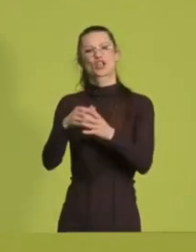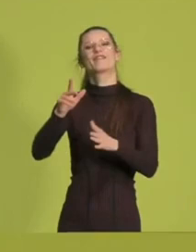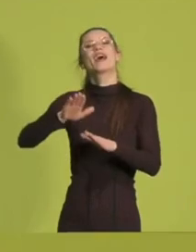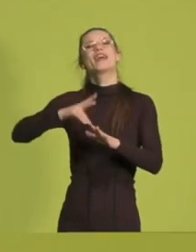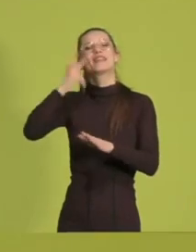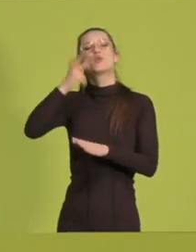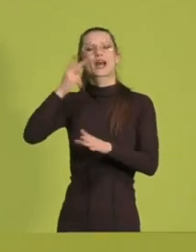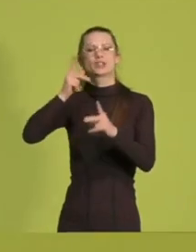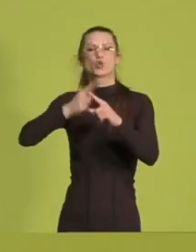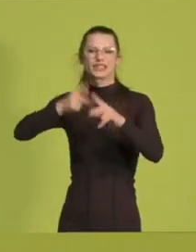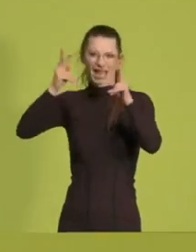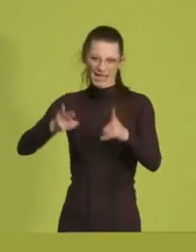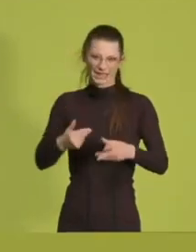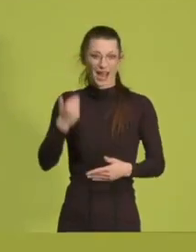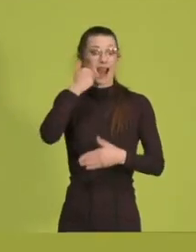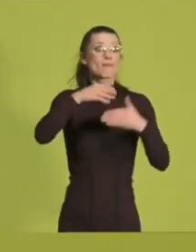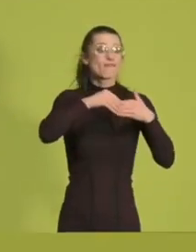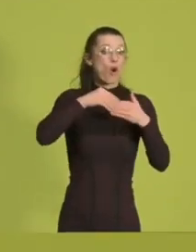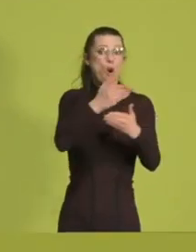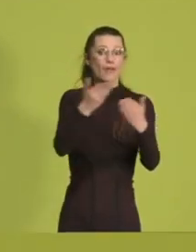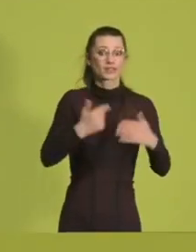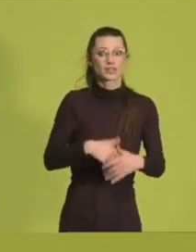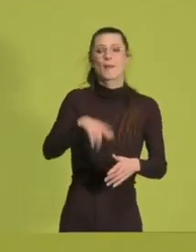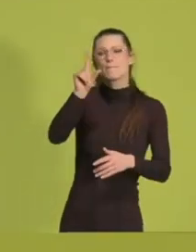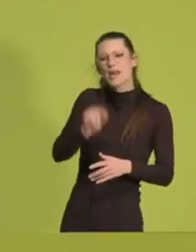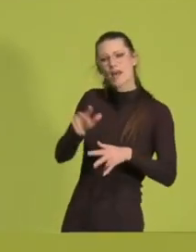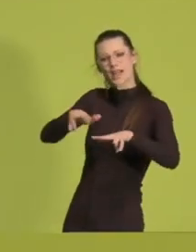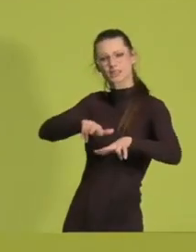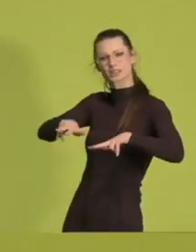Recht. Liebe Freundinnen und Freunde, Minderheitsregierung,